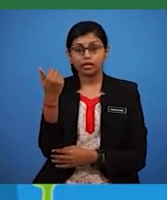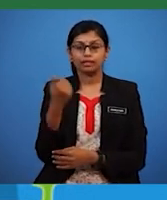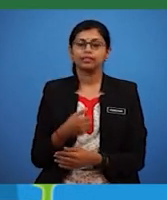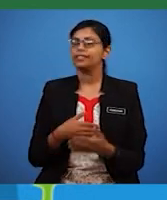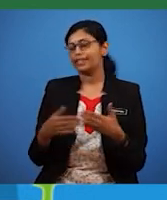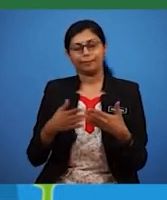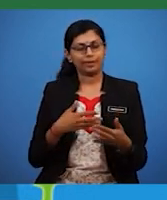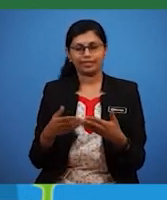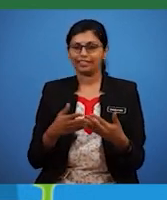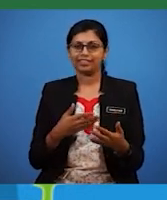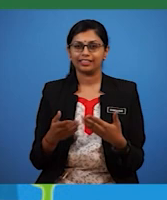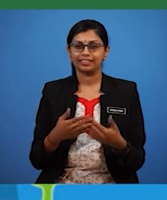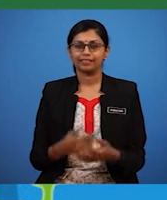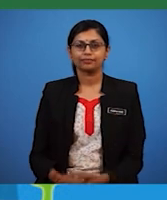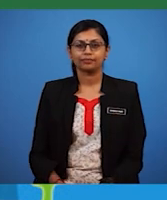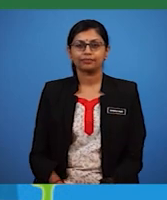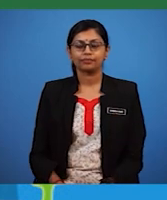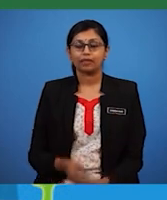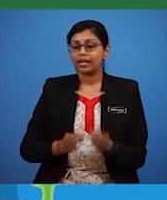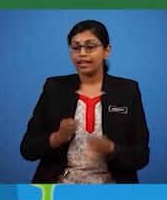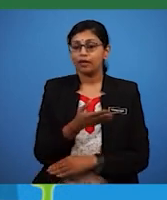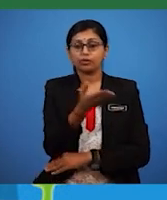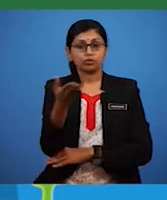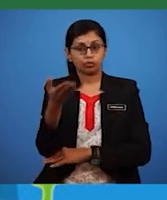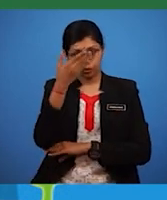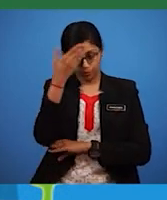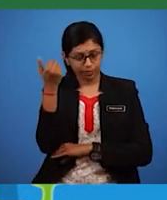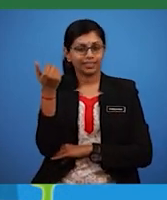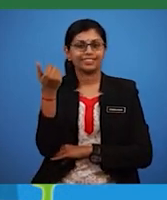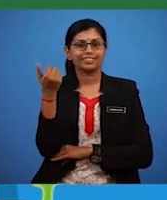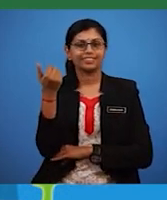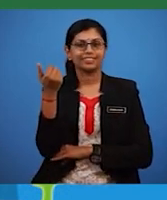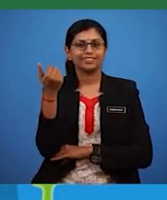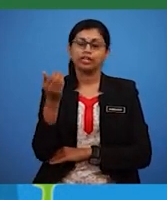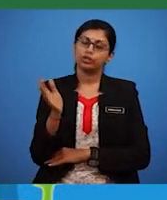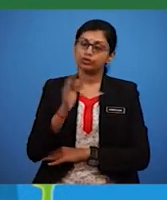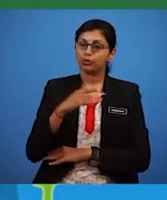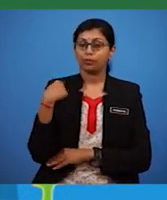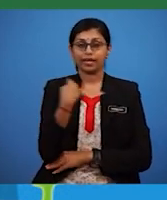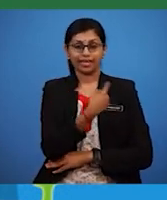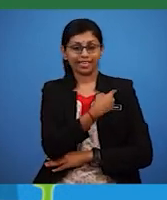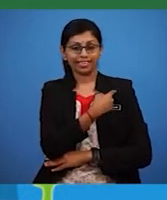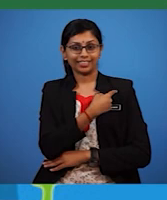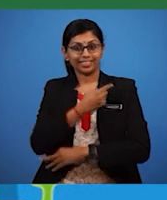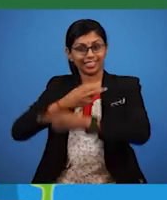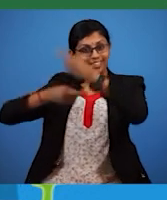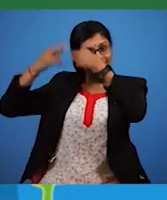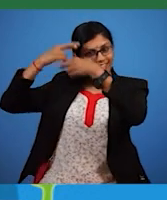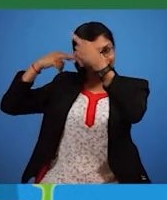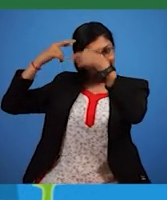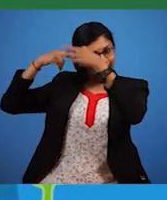tidak mengapa jika murid-murid dah lupa. Jom kita ingat